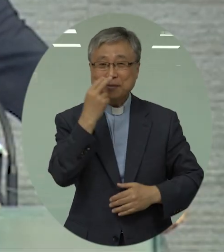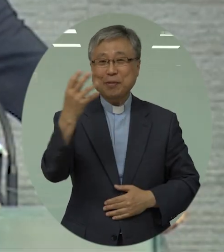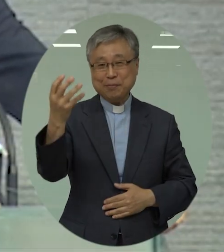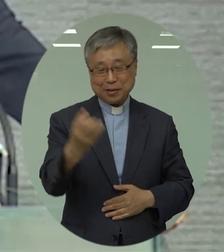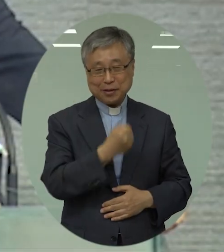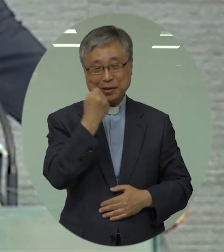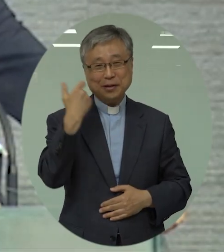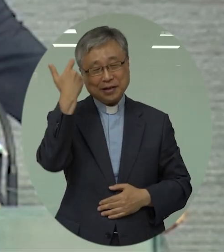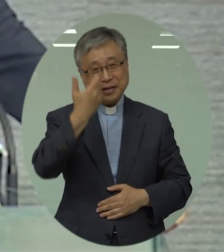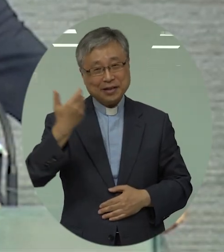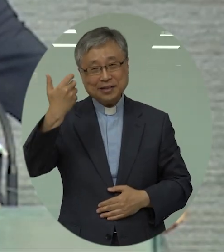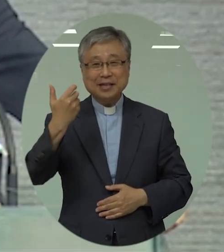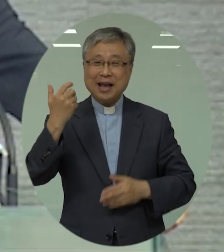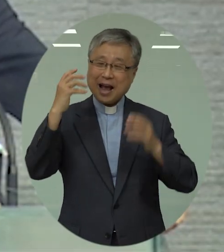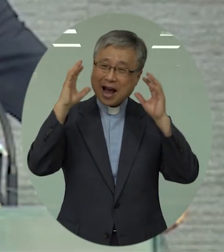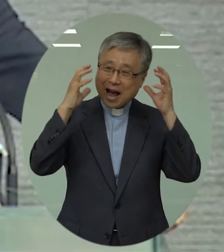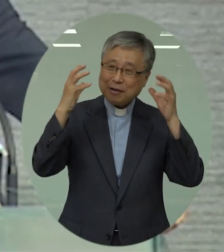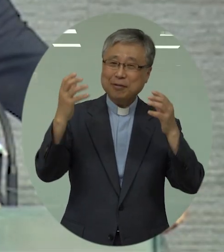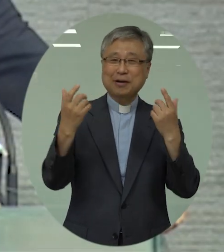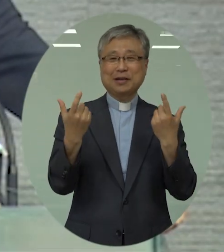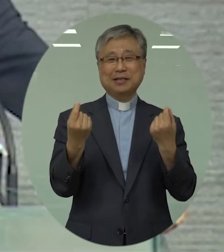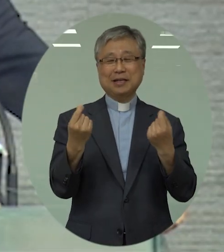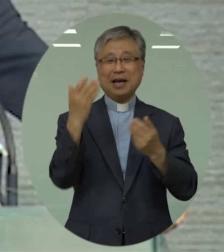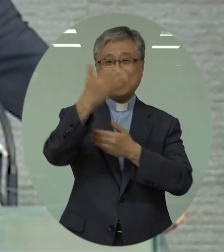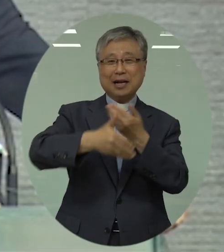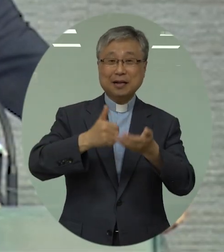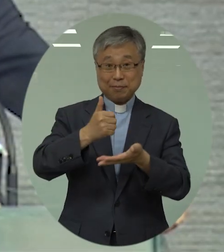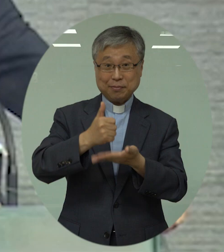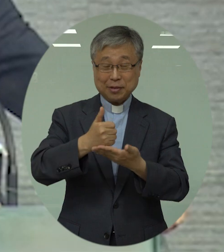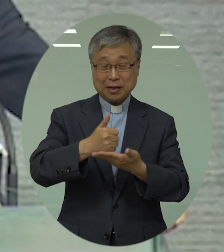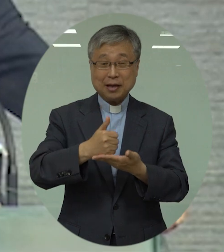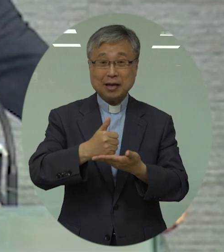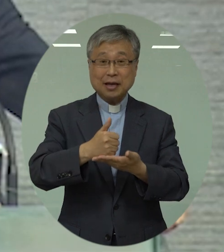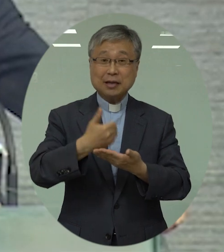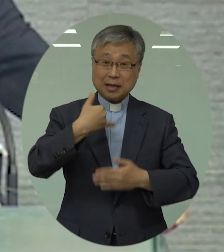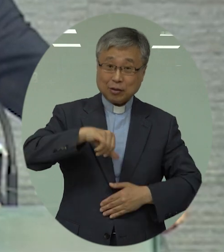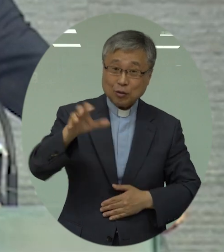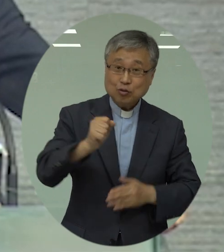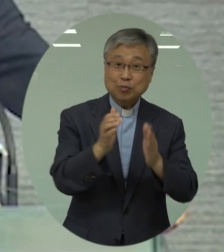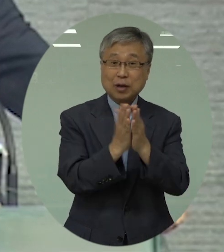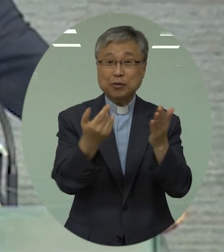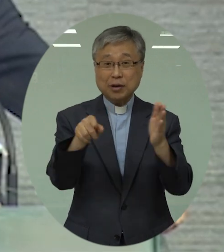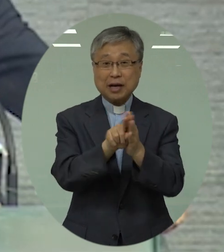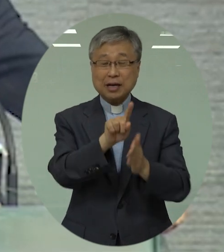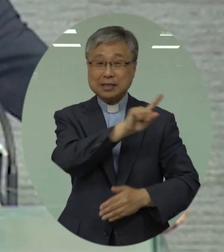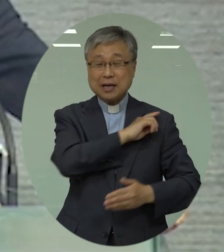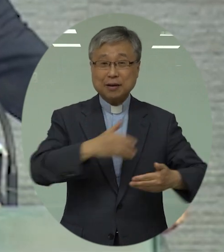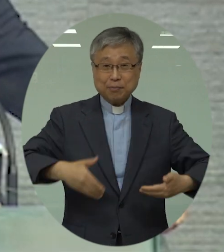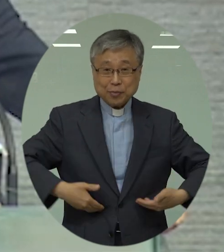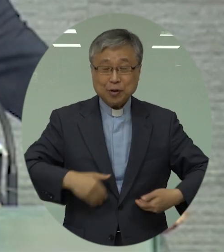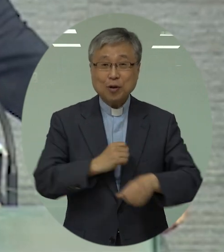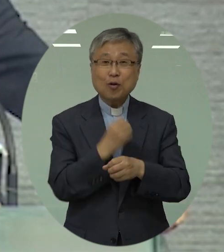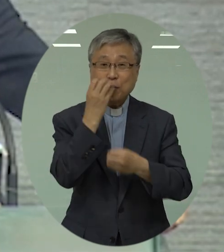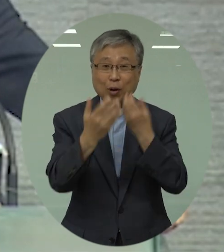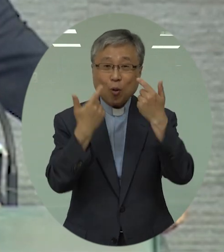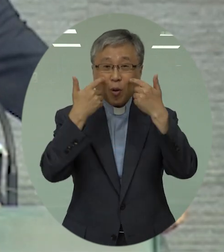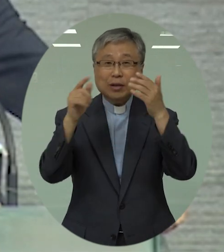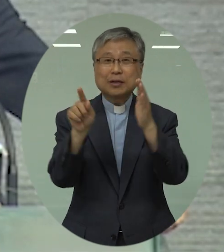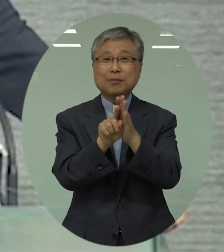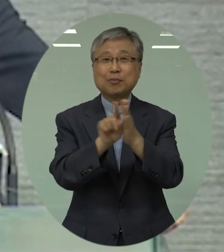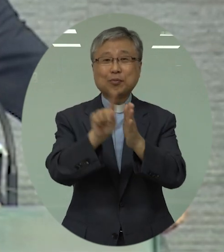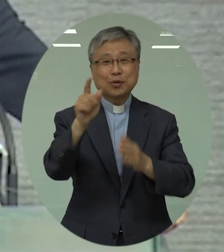받고 영적 아기로서 하나님의 자녀로서 출발하기 위해서 가장 필요한 고백과 확신이